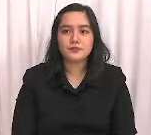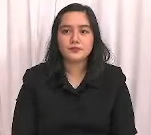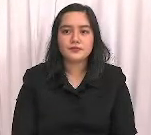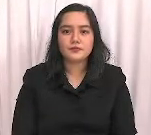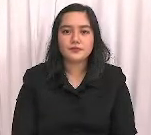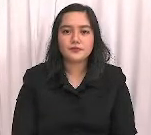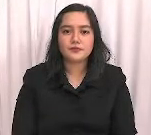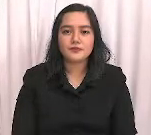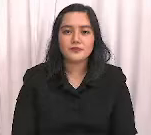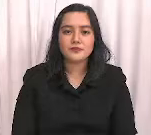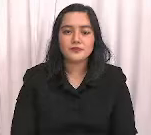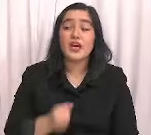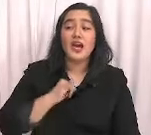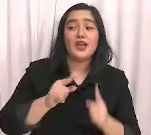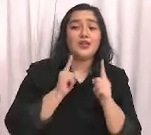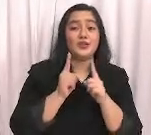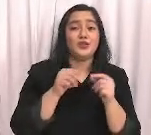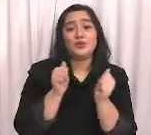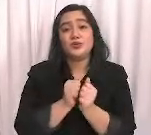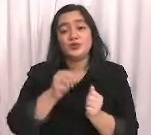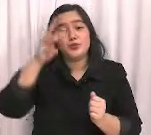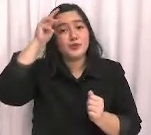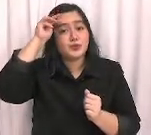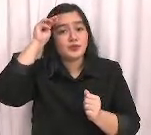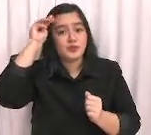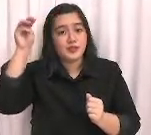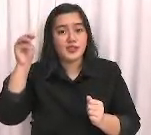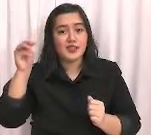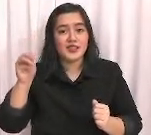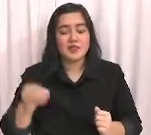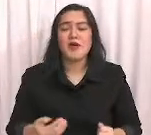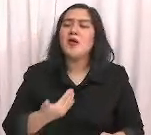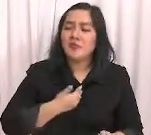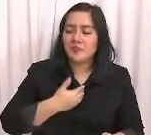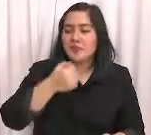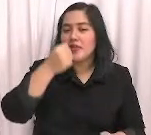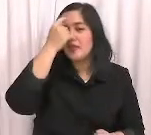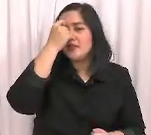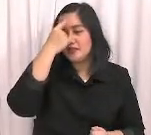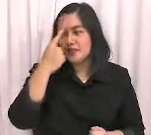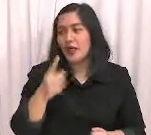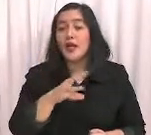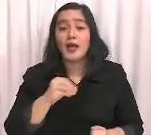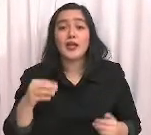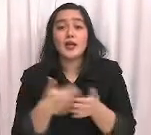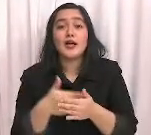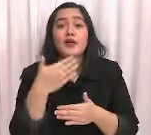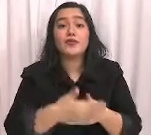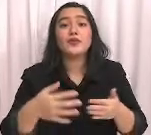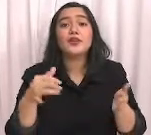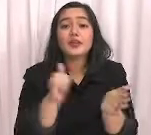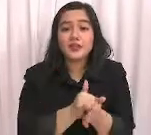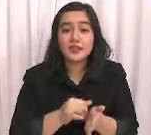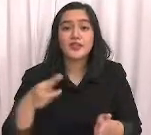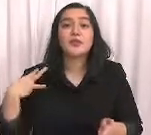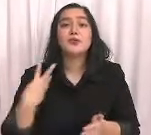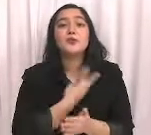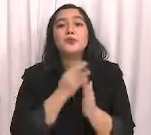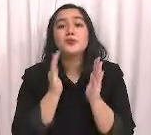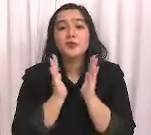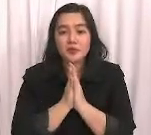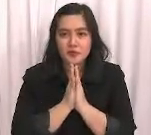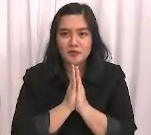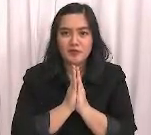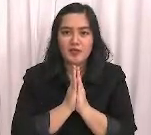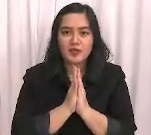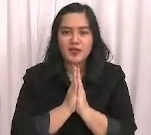na? Tapos na yung ano mo, okay na, nasabi ko na. So, doon na naman magpipray. Okay, Lord, ipinagpipray ko lahat nung na-share niya na